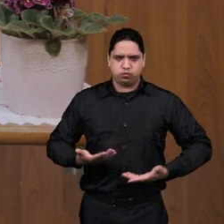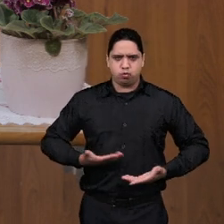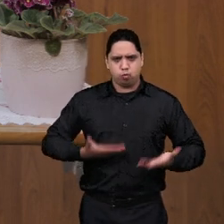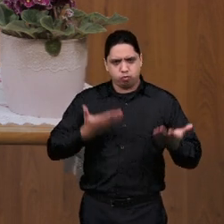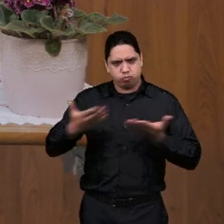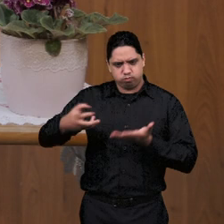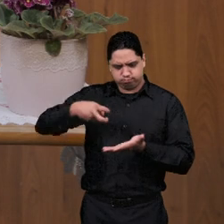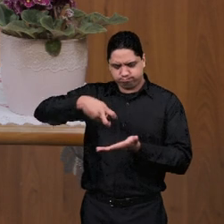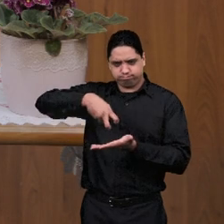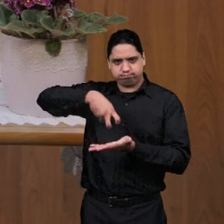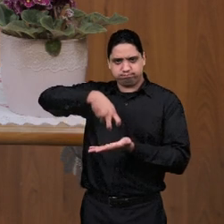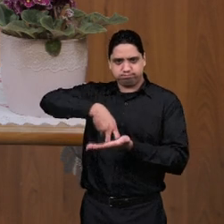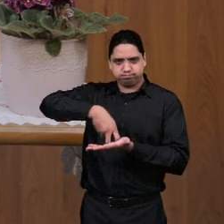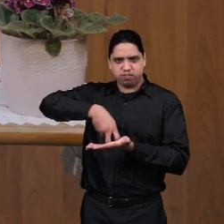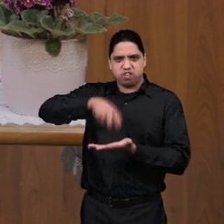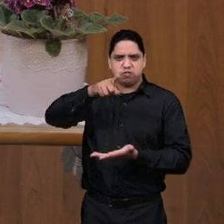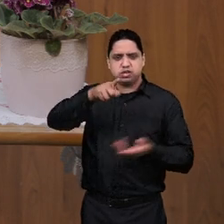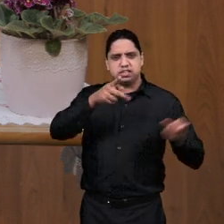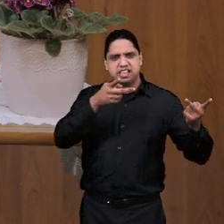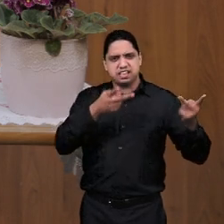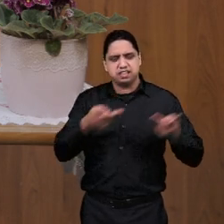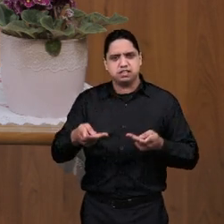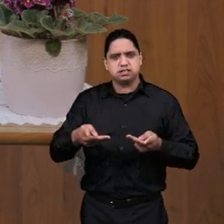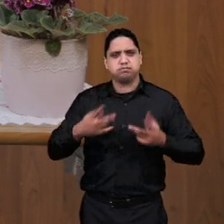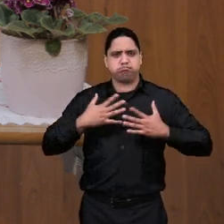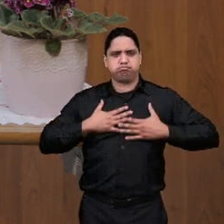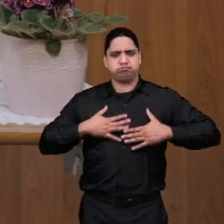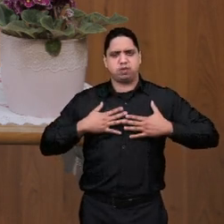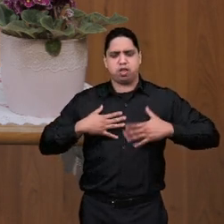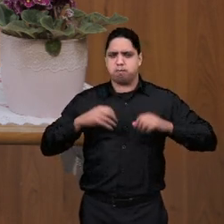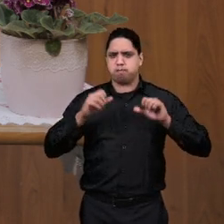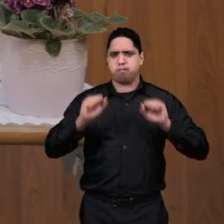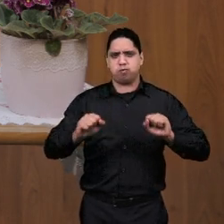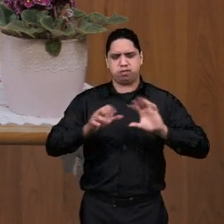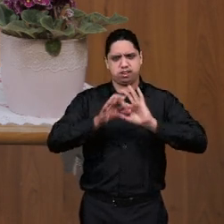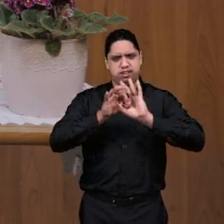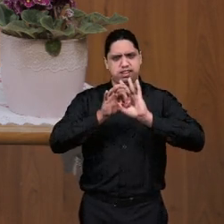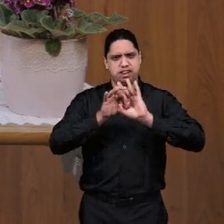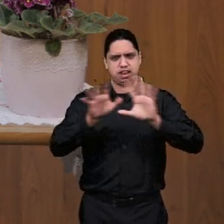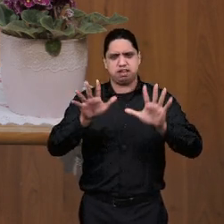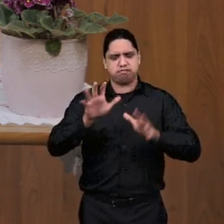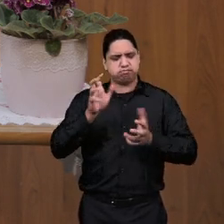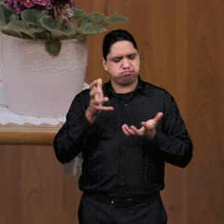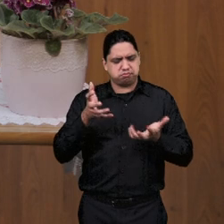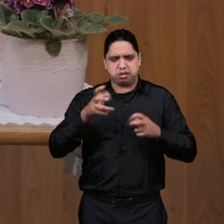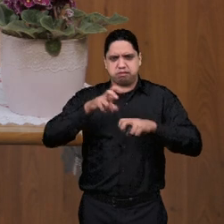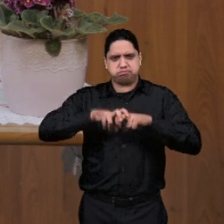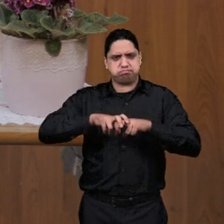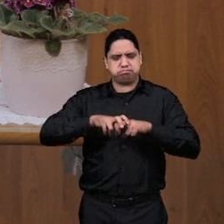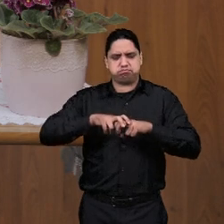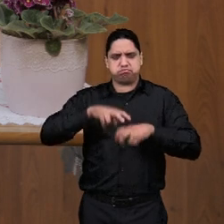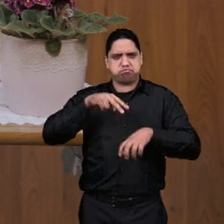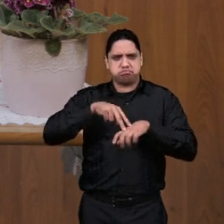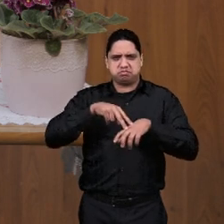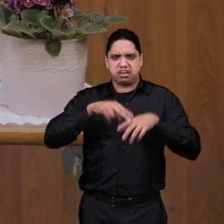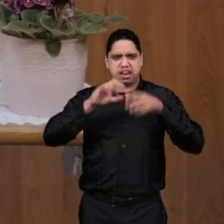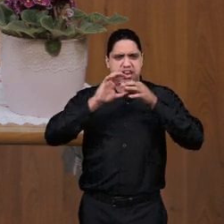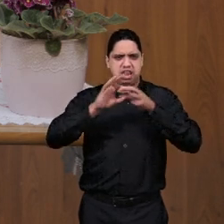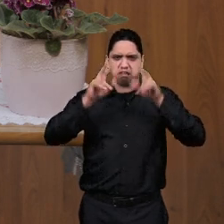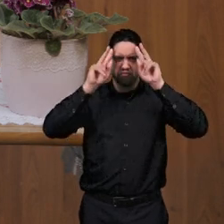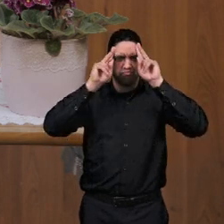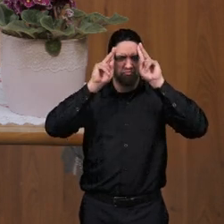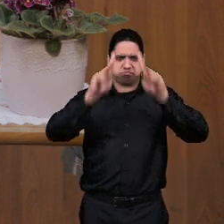pour ce moment de prière. À vous qui nous visitent, nous pouvons dire comme ça, vous pouvez rester comme